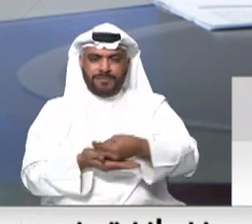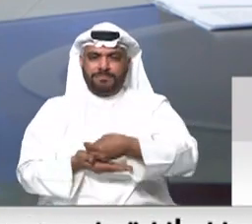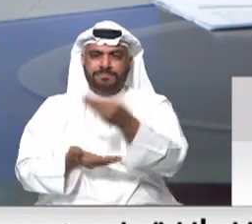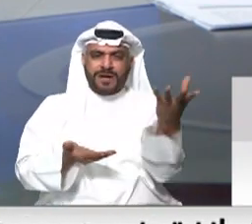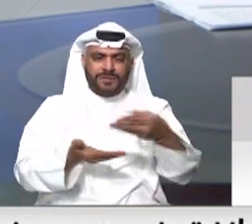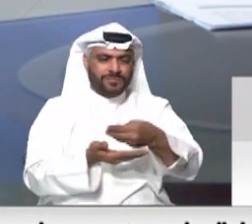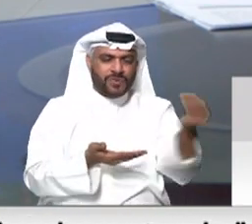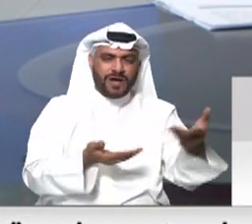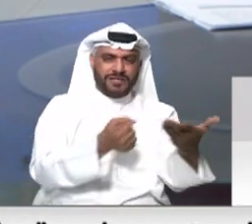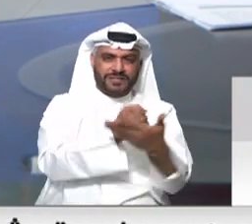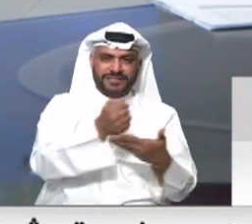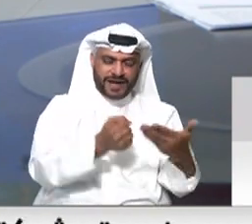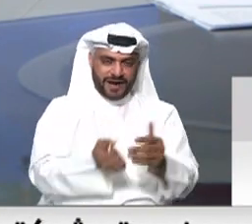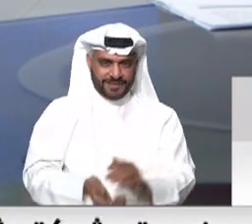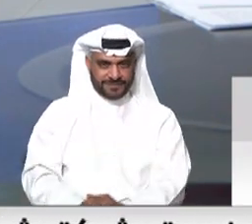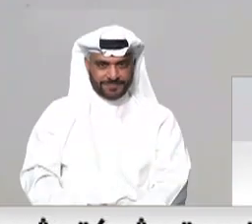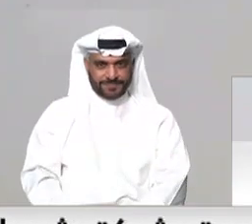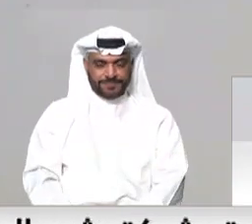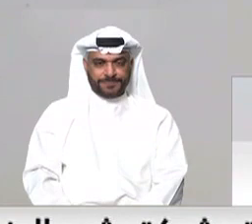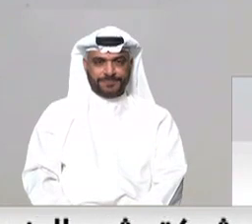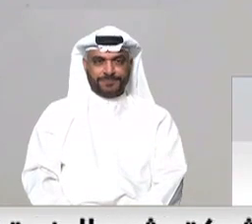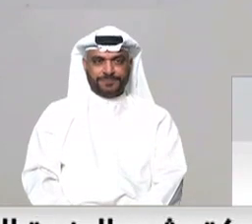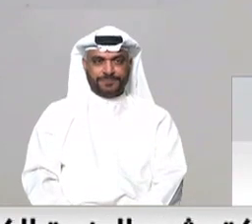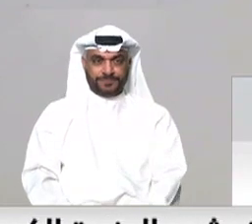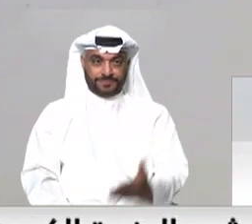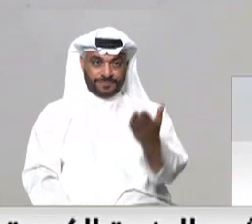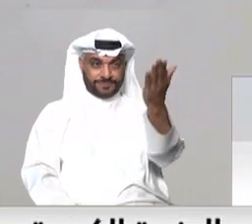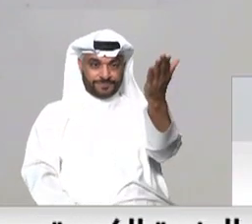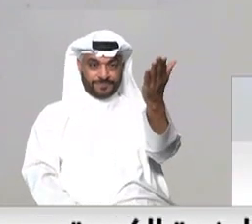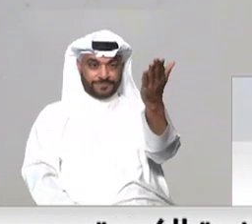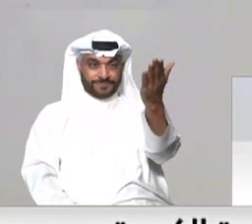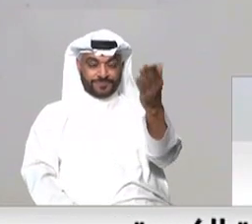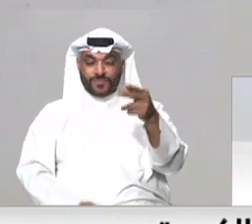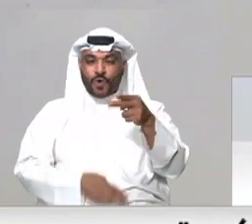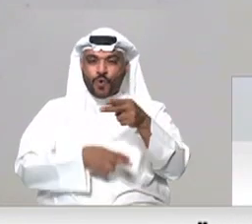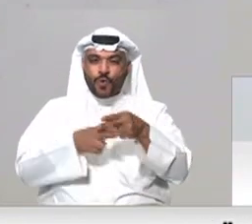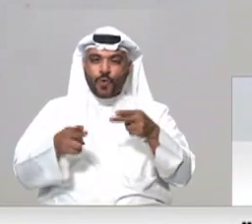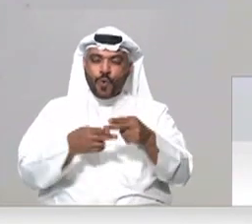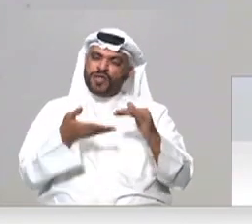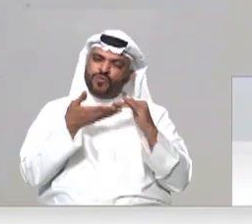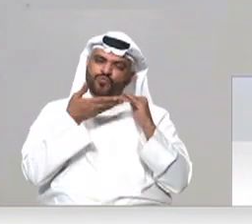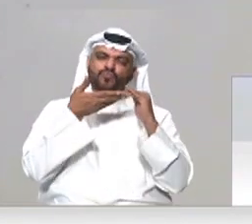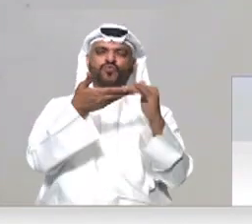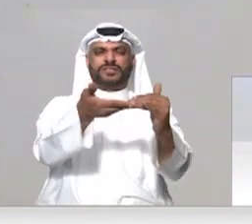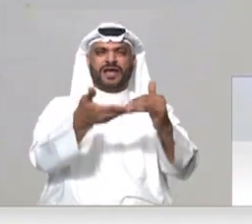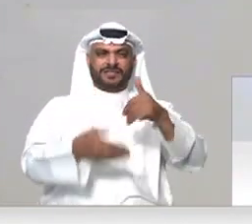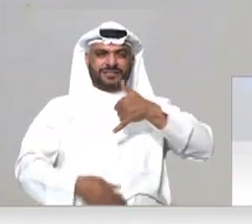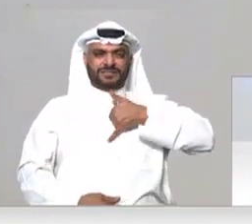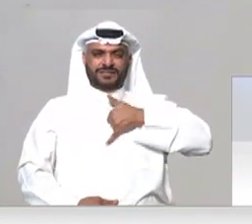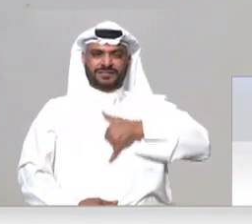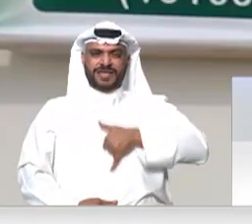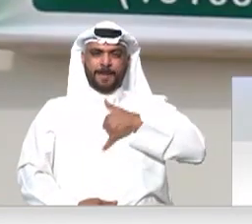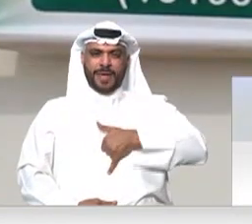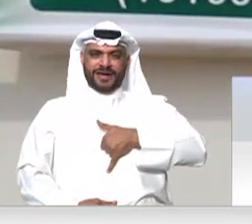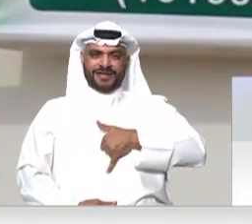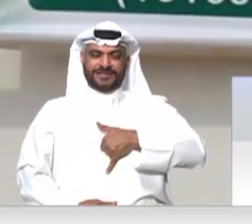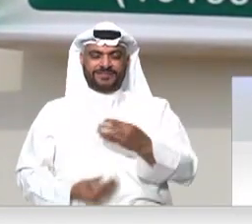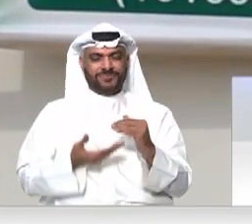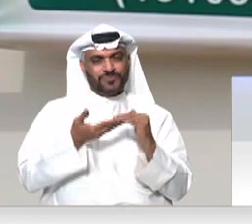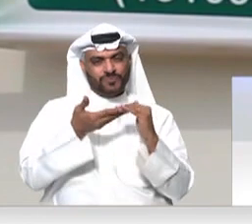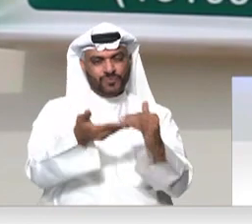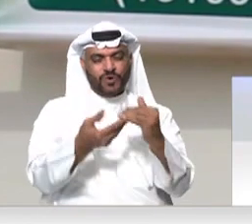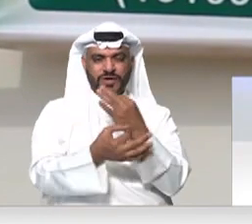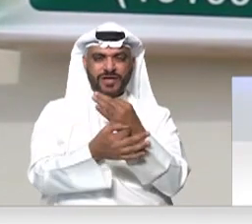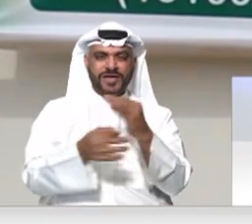فرص العمل هناك. في إطار توسيع العمل الإنساني لدولة الكويت في اليمن وضمن